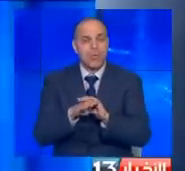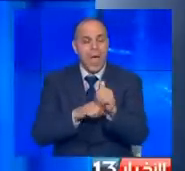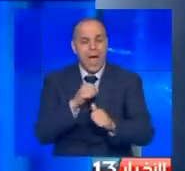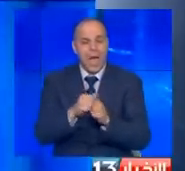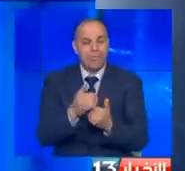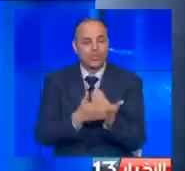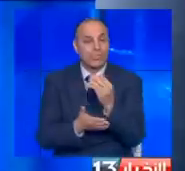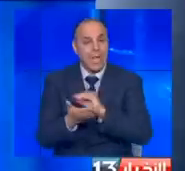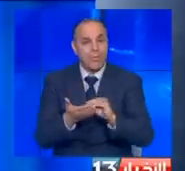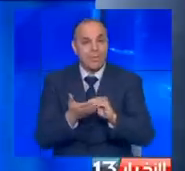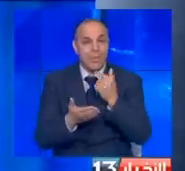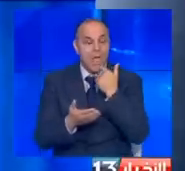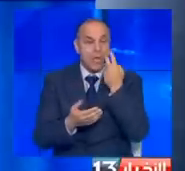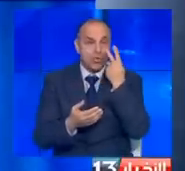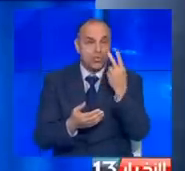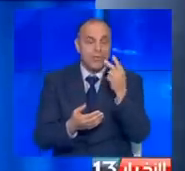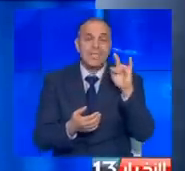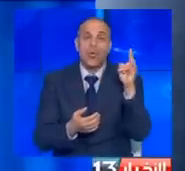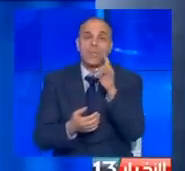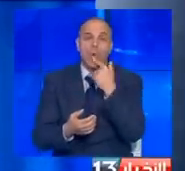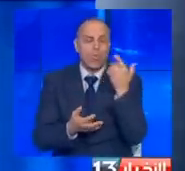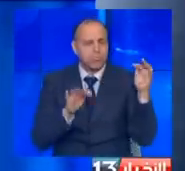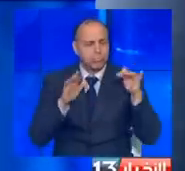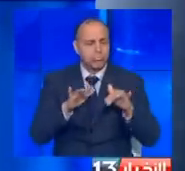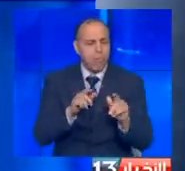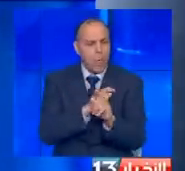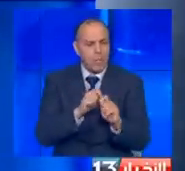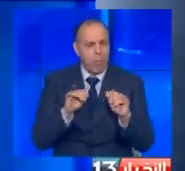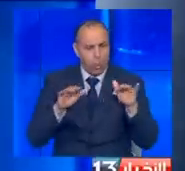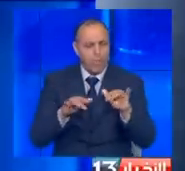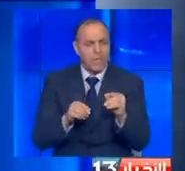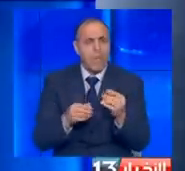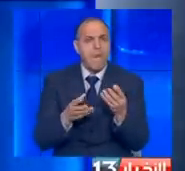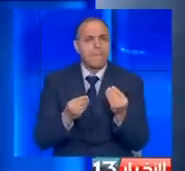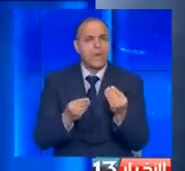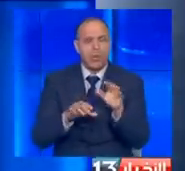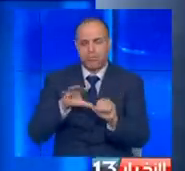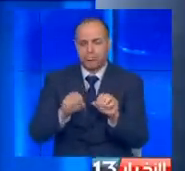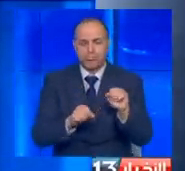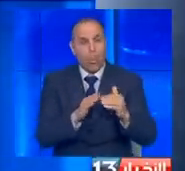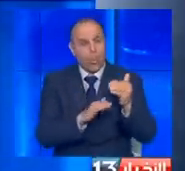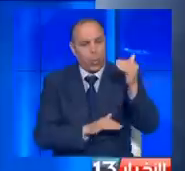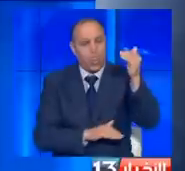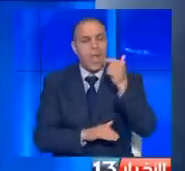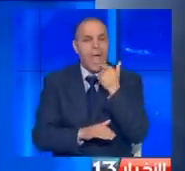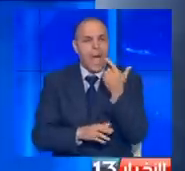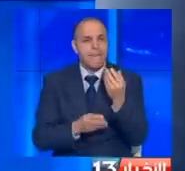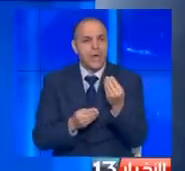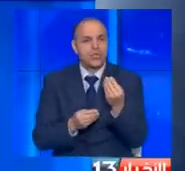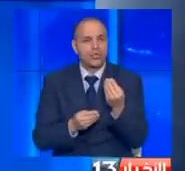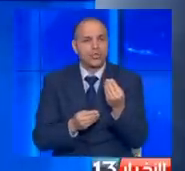السنه الاداريه الوحده السياحيه اقبال محترما بعدد حجوزات مرتفع وهذه